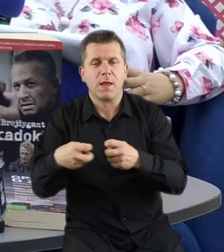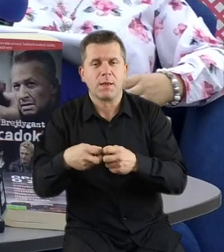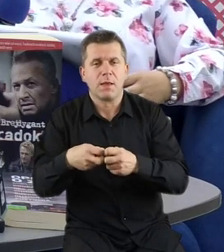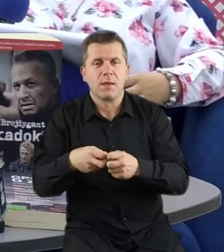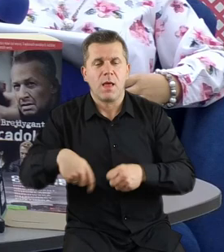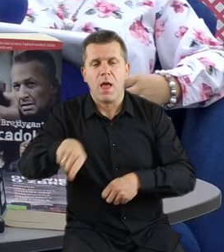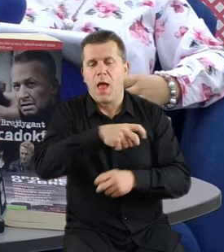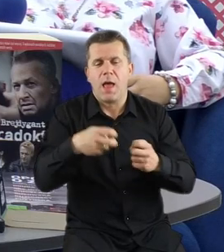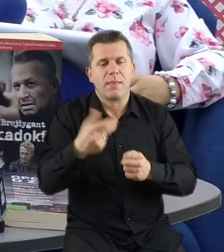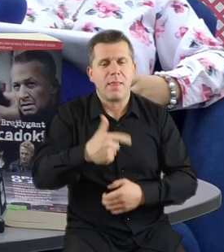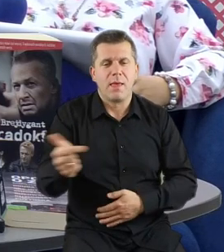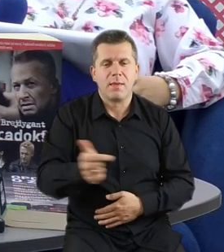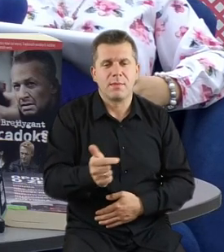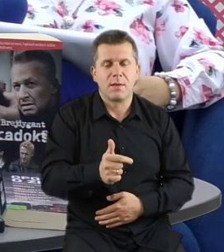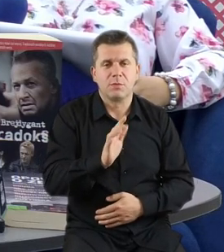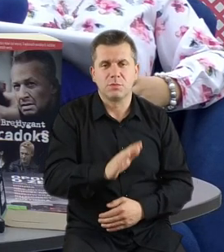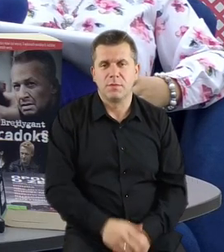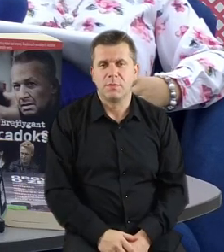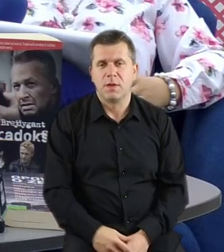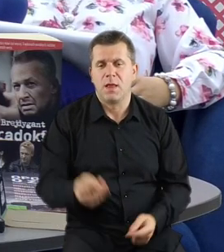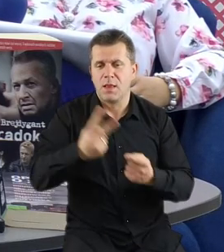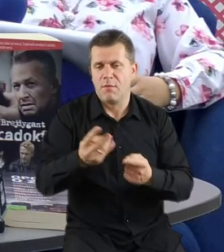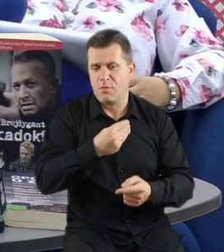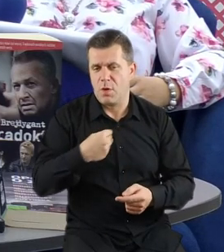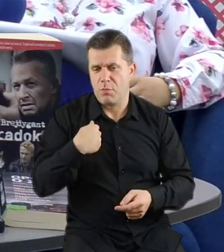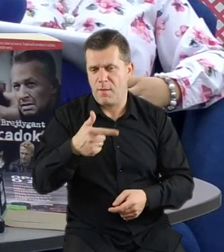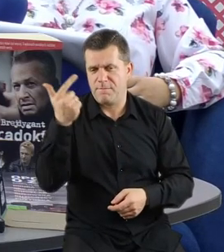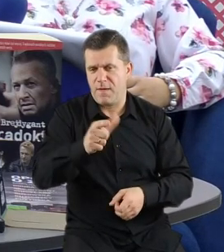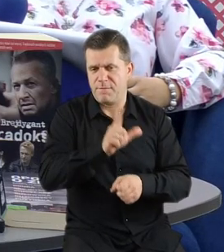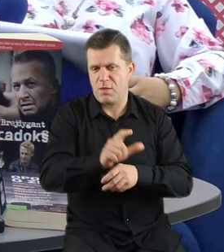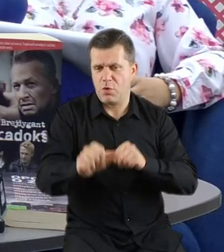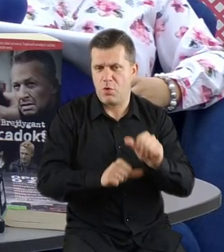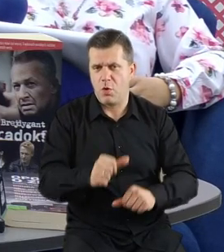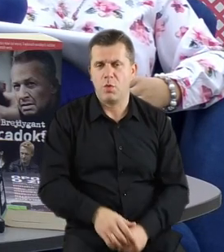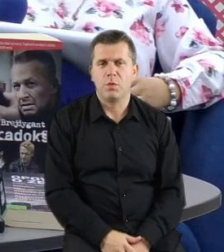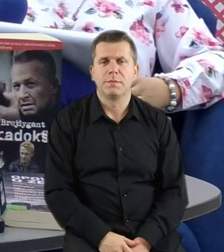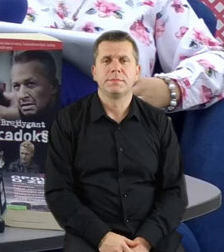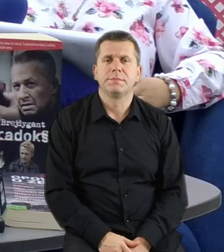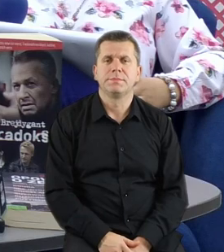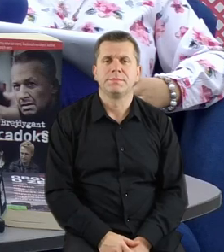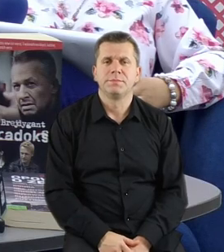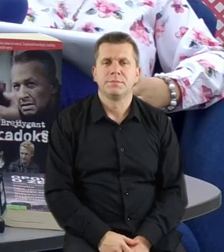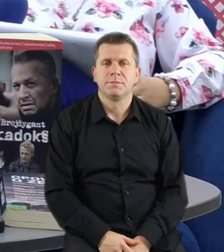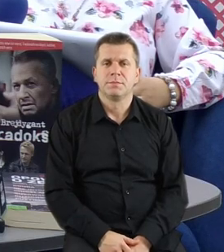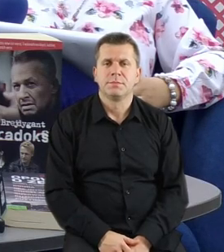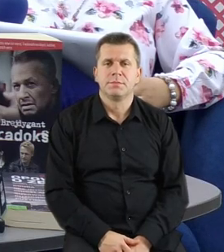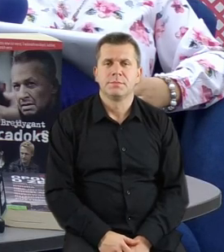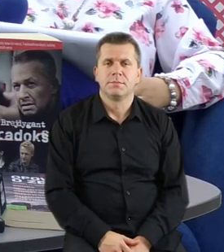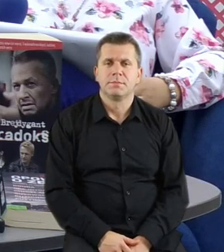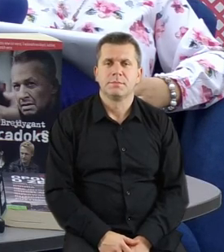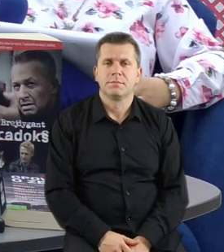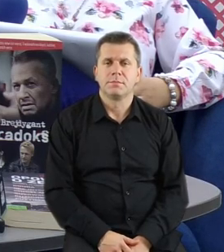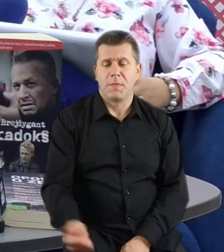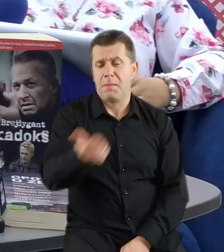w ogóle wtedy jeszcze nie interesował, znaczy emitenta telewizji polskiej, bo to był 12 rok, to było wszystko w powijakach. Więc to, że